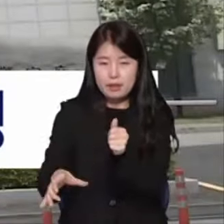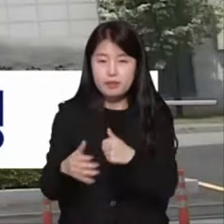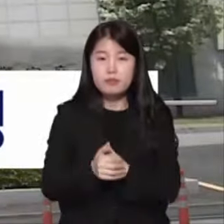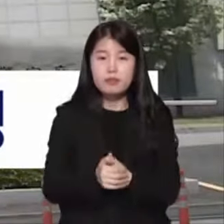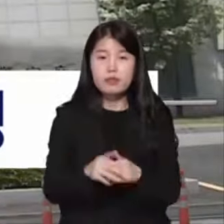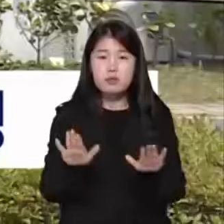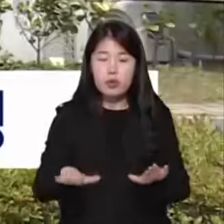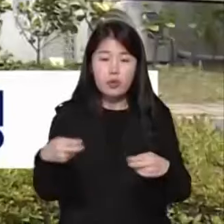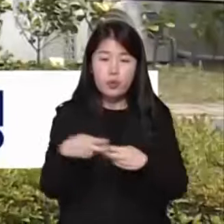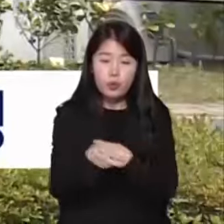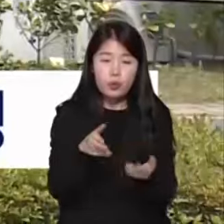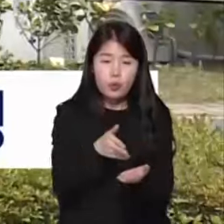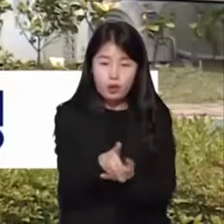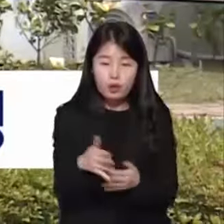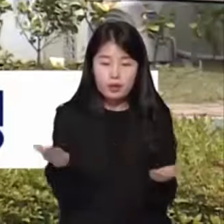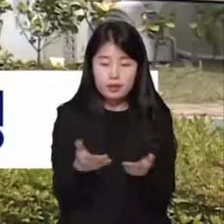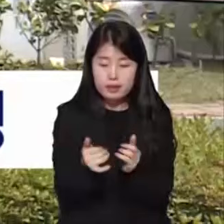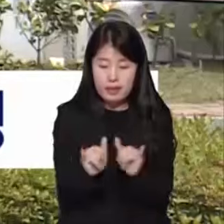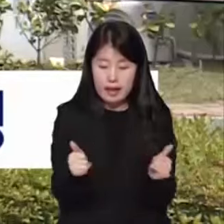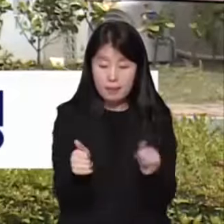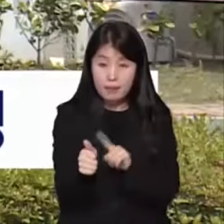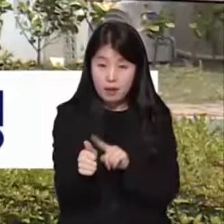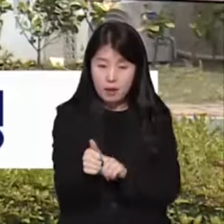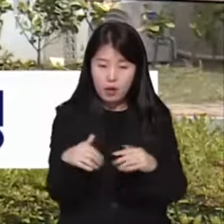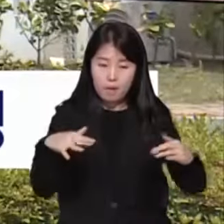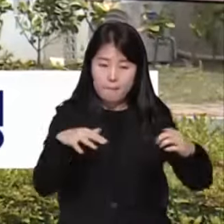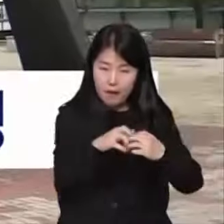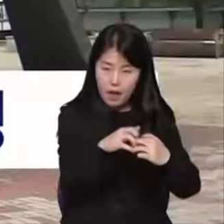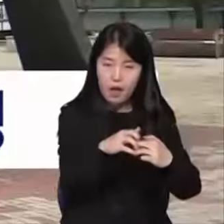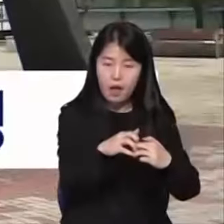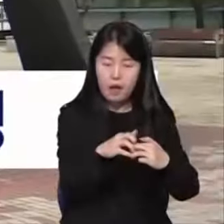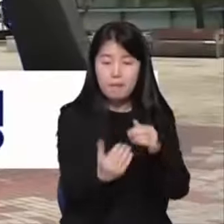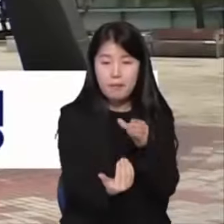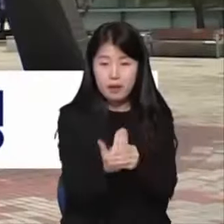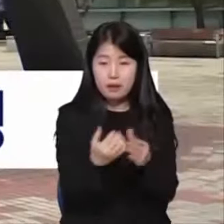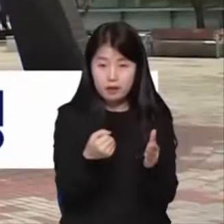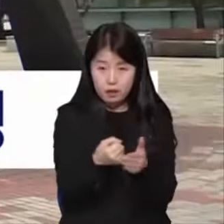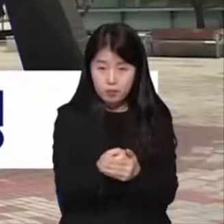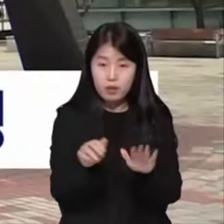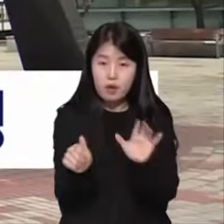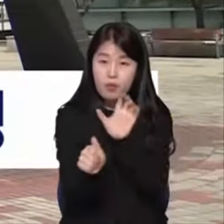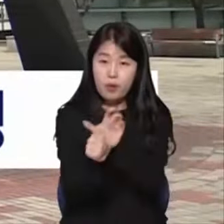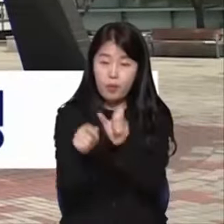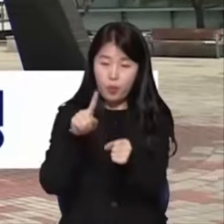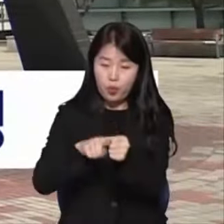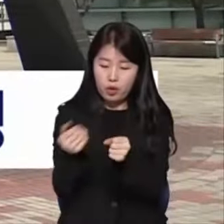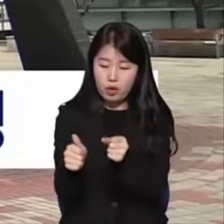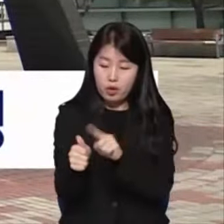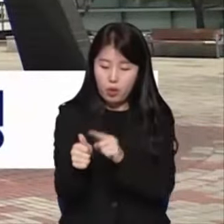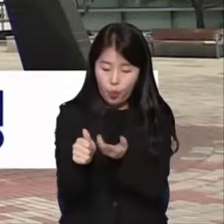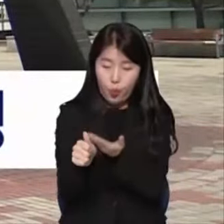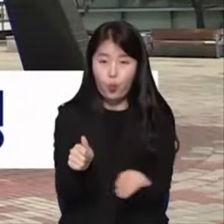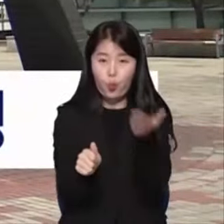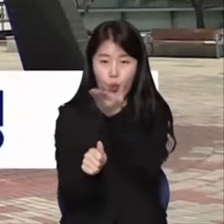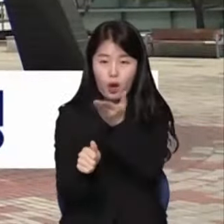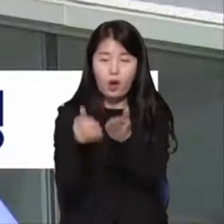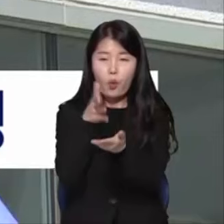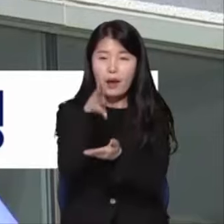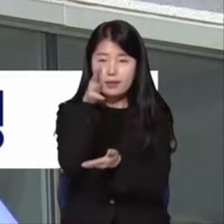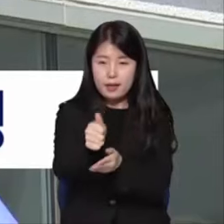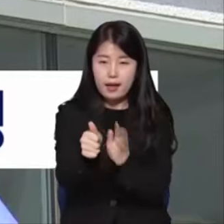동부경찰서 교통과 직원의 음주운전 교통사고에 대한 문책성 인사로 교통과장 A 경정을 대기발령